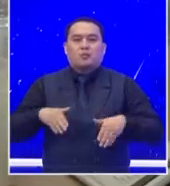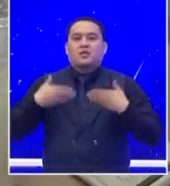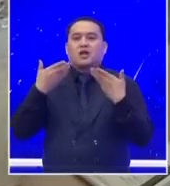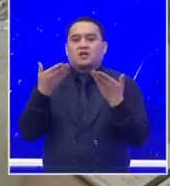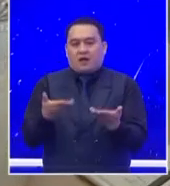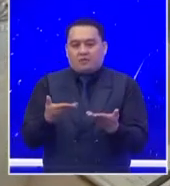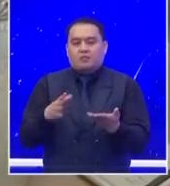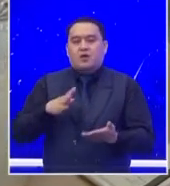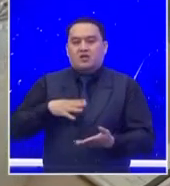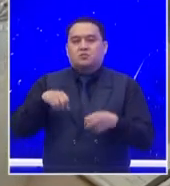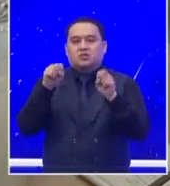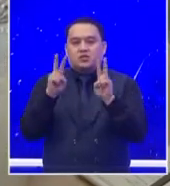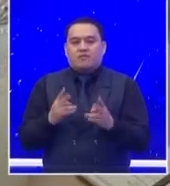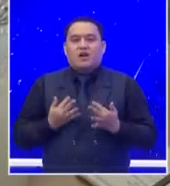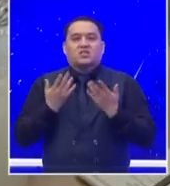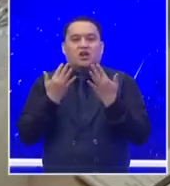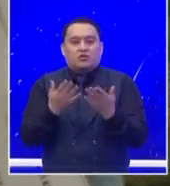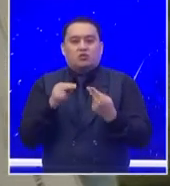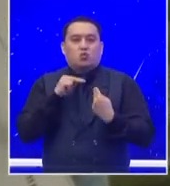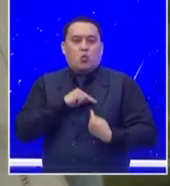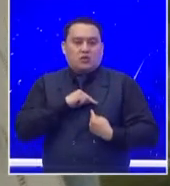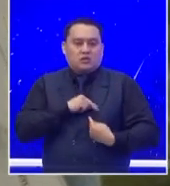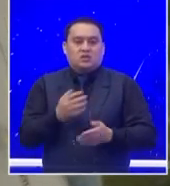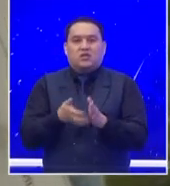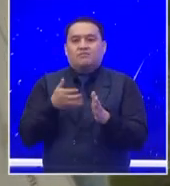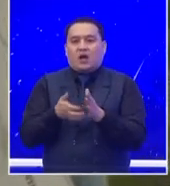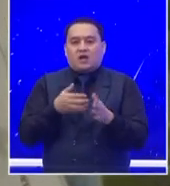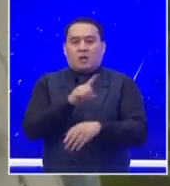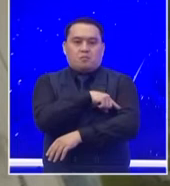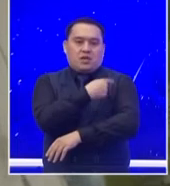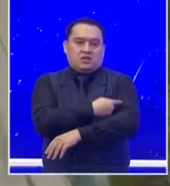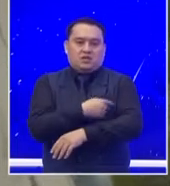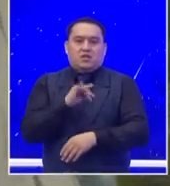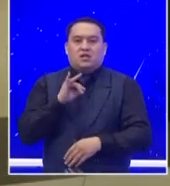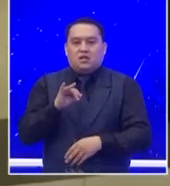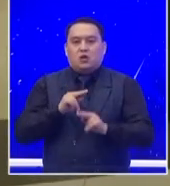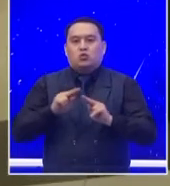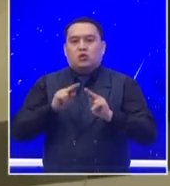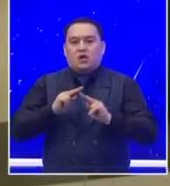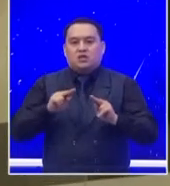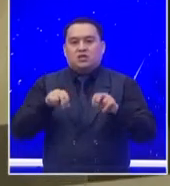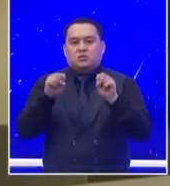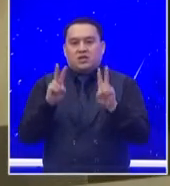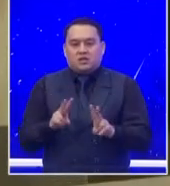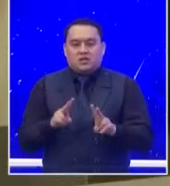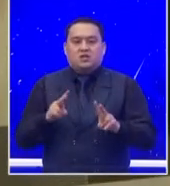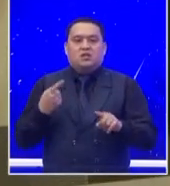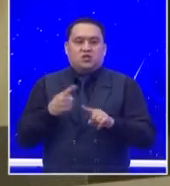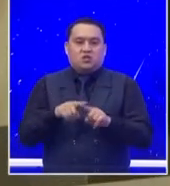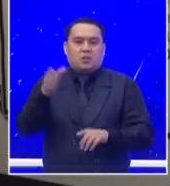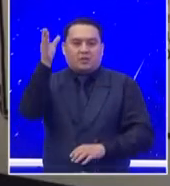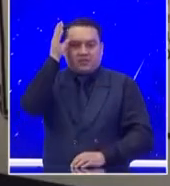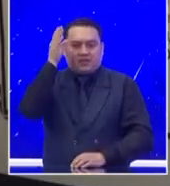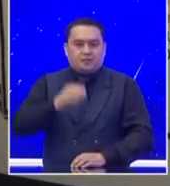словам специалистов, наиболее востребованы в труднодефицитных регионах медицинские работники, учителя, специалисты с техническим